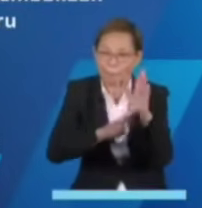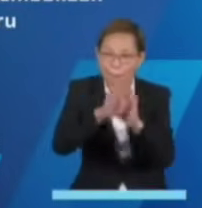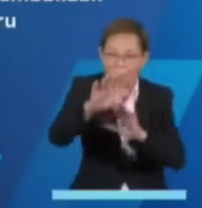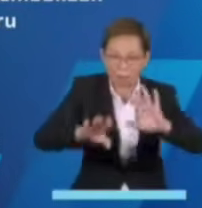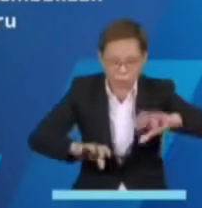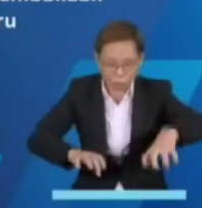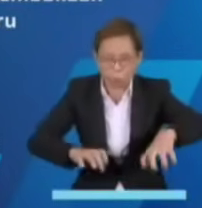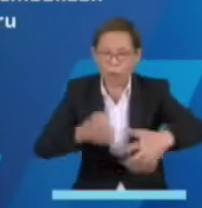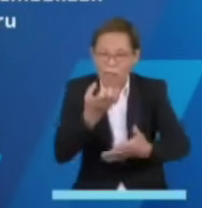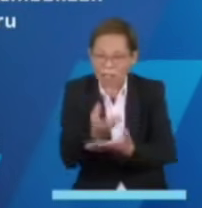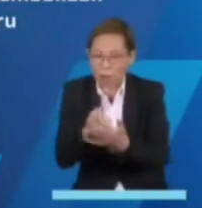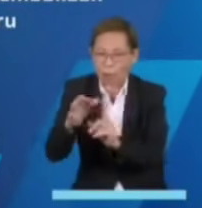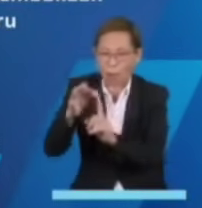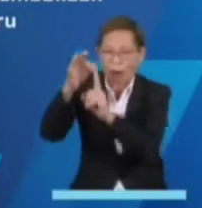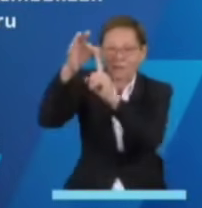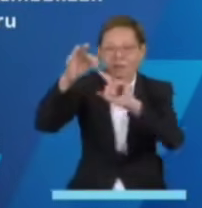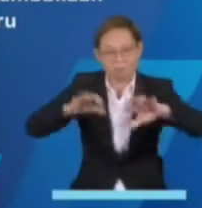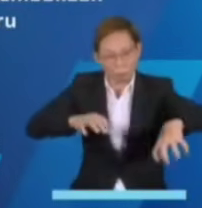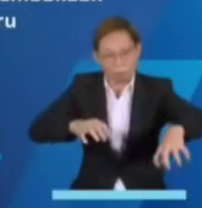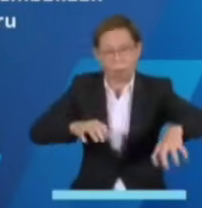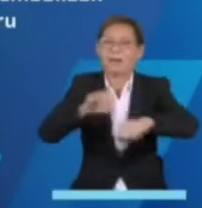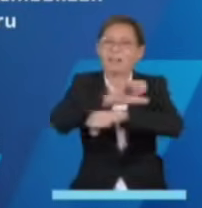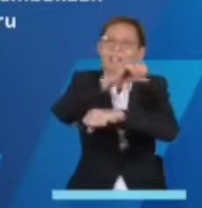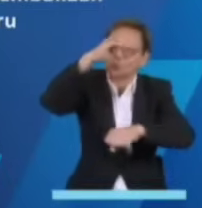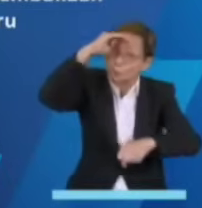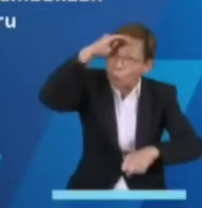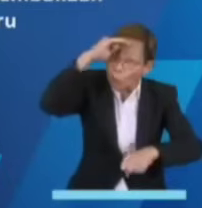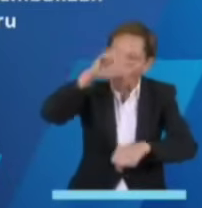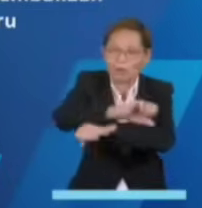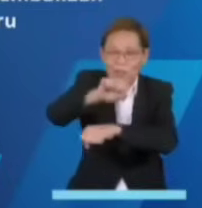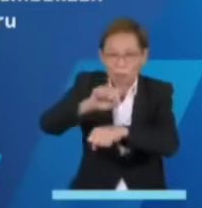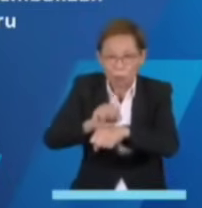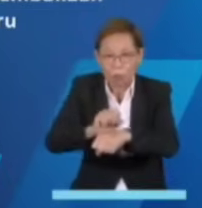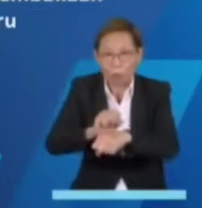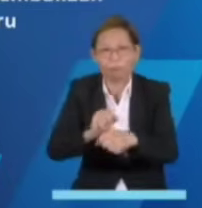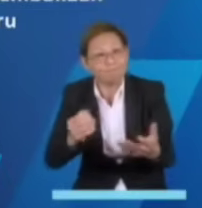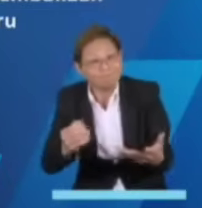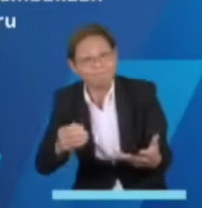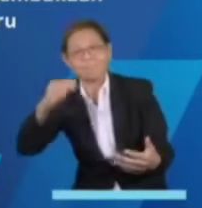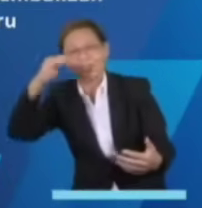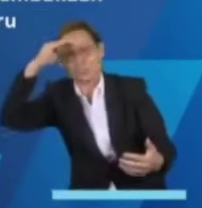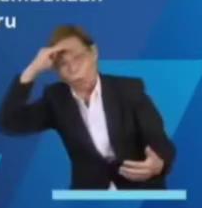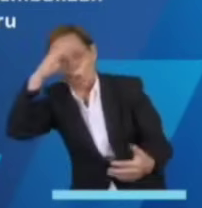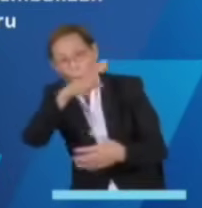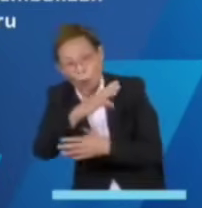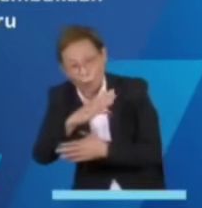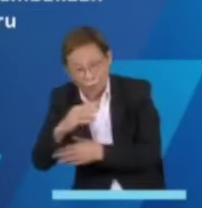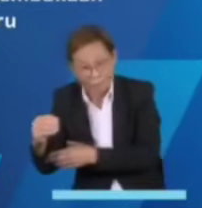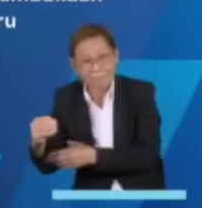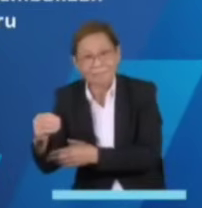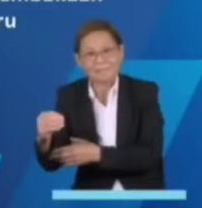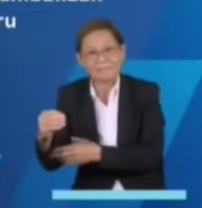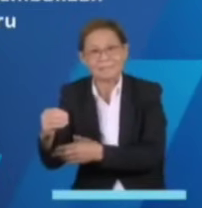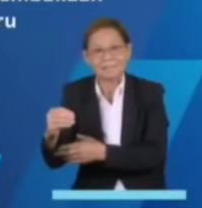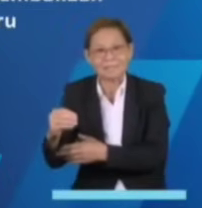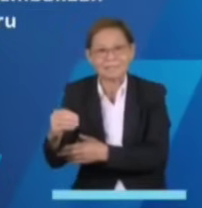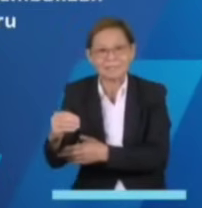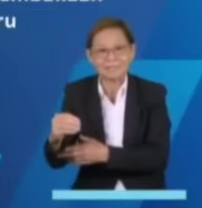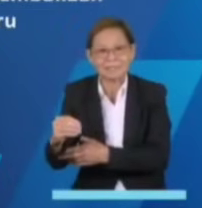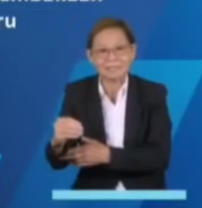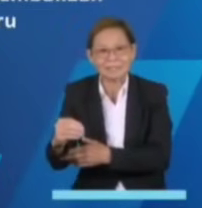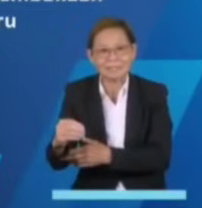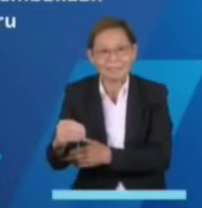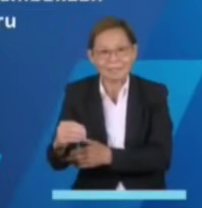pembangunan zon ekonomi khas Johor Singapura di Johor, dan juga